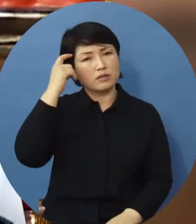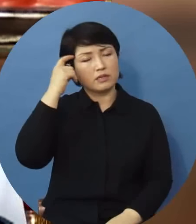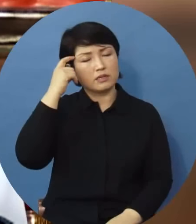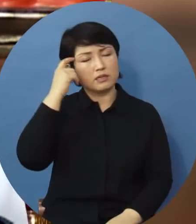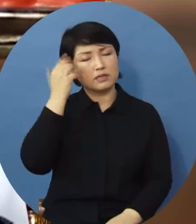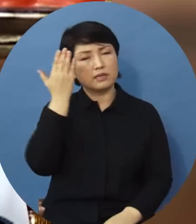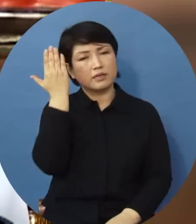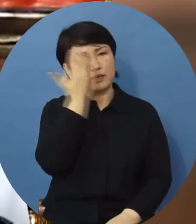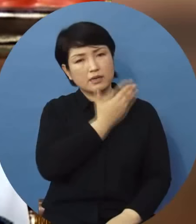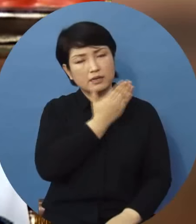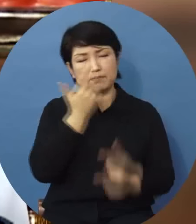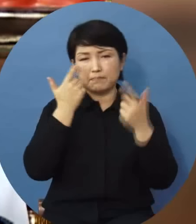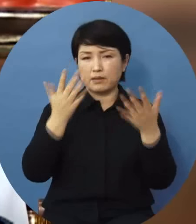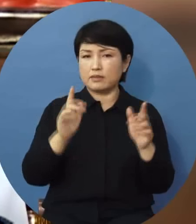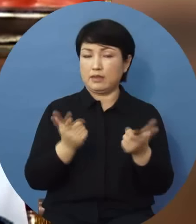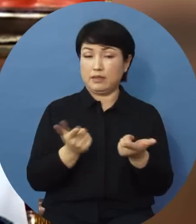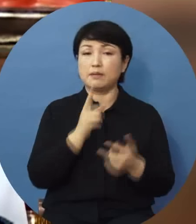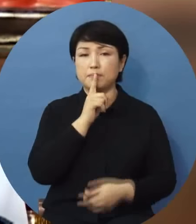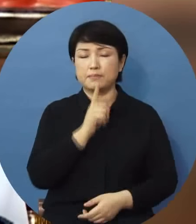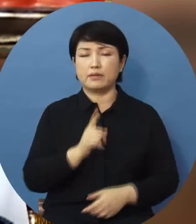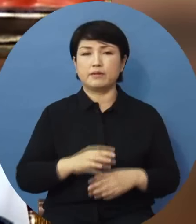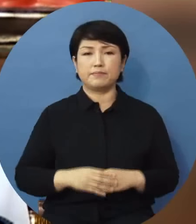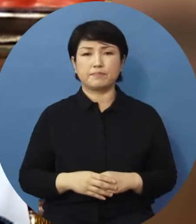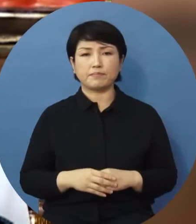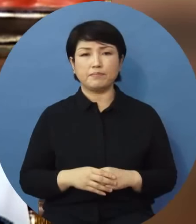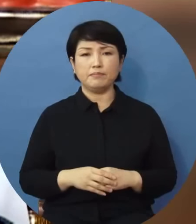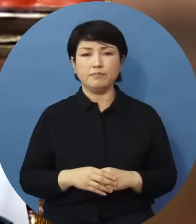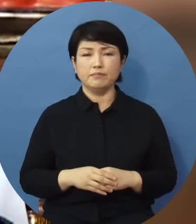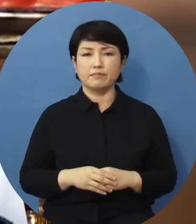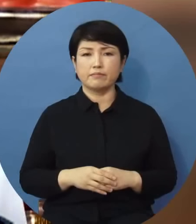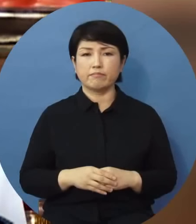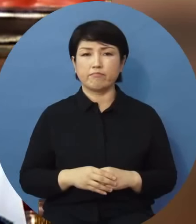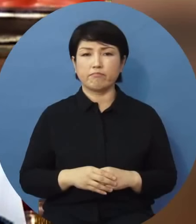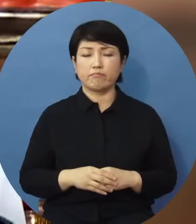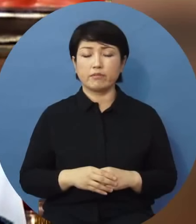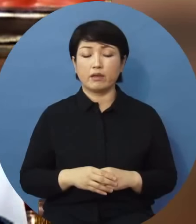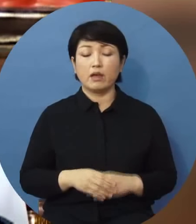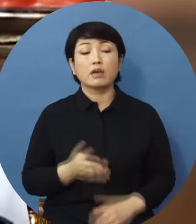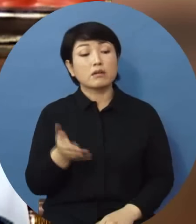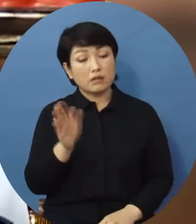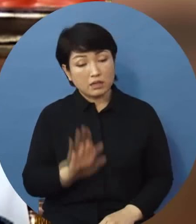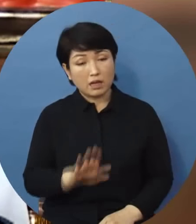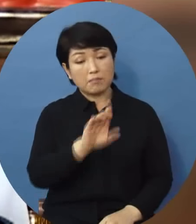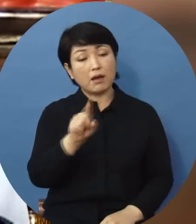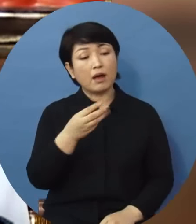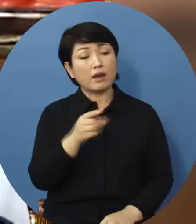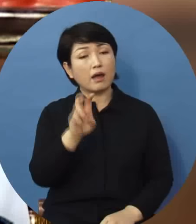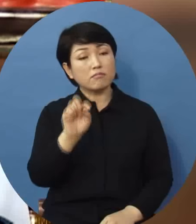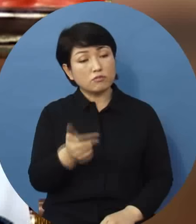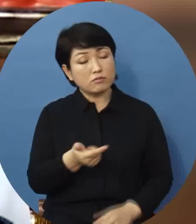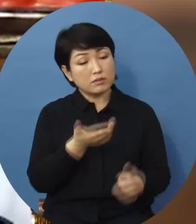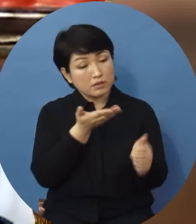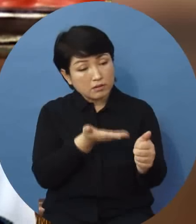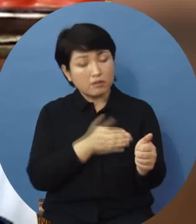명료하지 못하다 이런 얘기죠. 그런데 바라문이여,